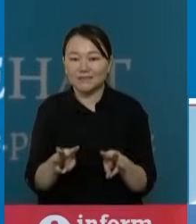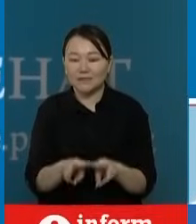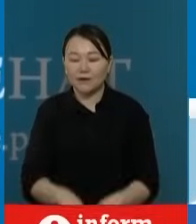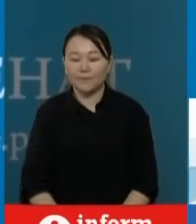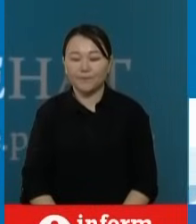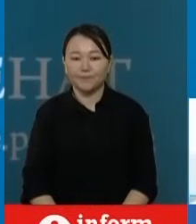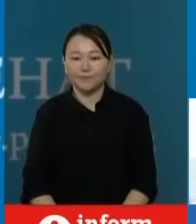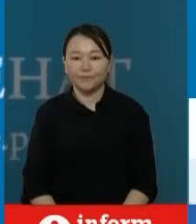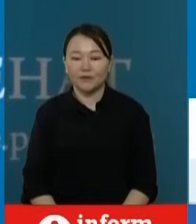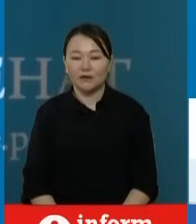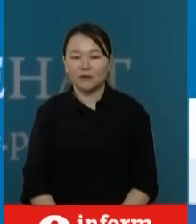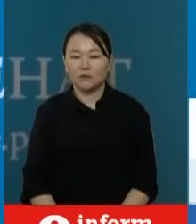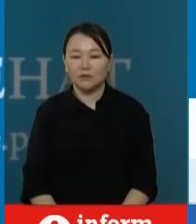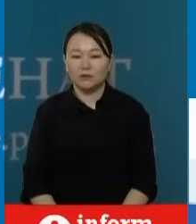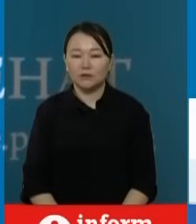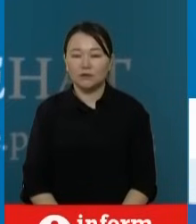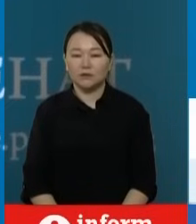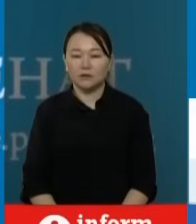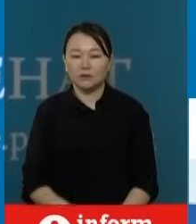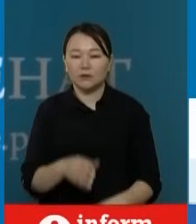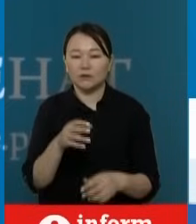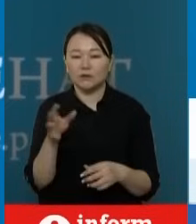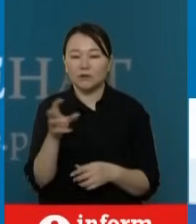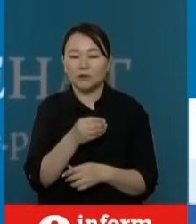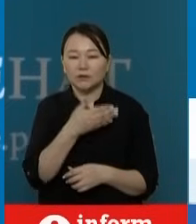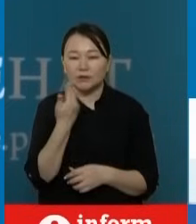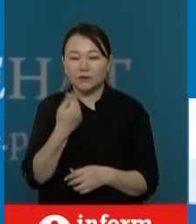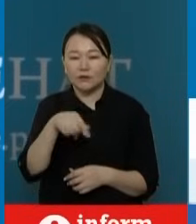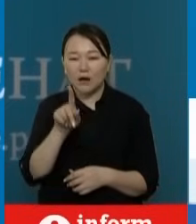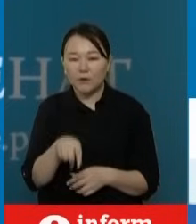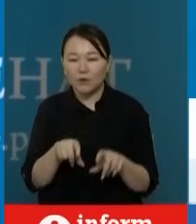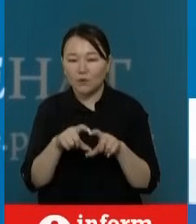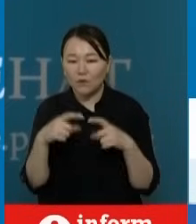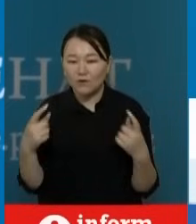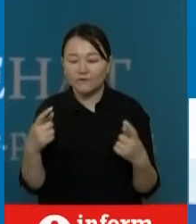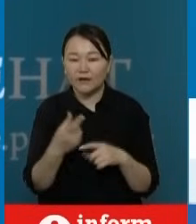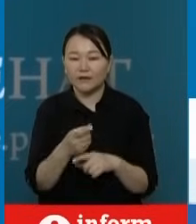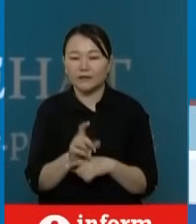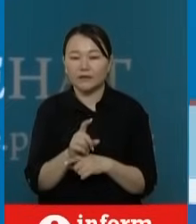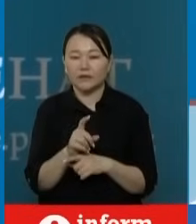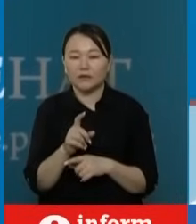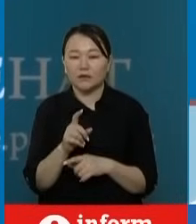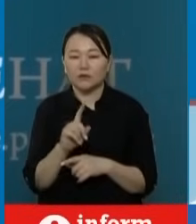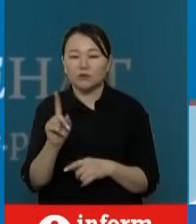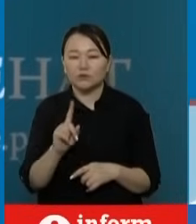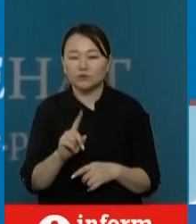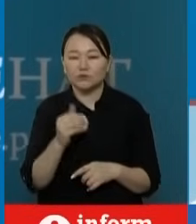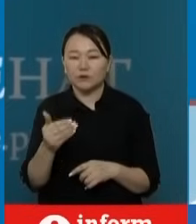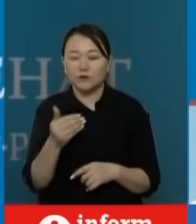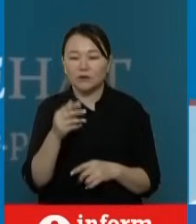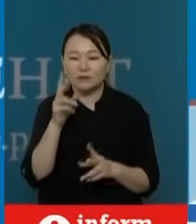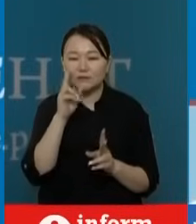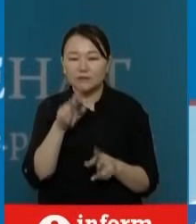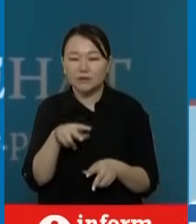Очень тяжело их идентифицировать, нет номеров. То есть я на это и рассчитываю, что никто не обознает,